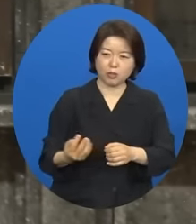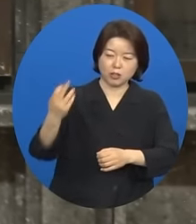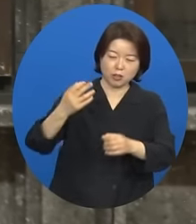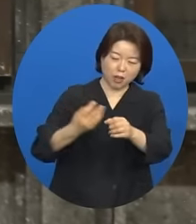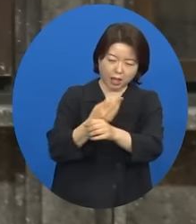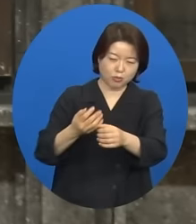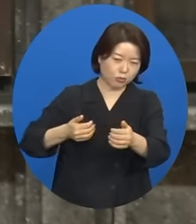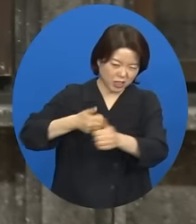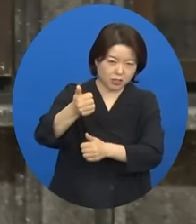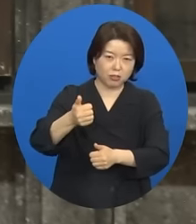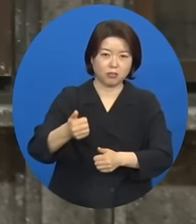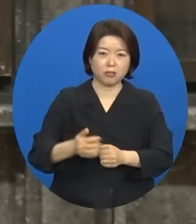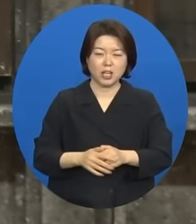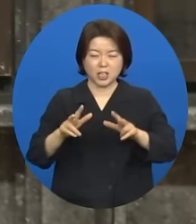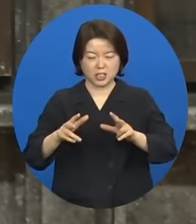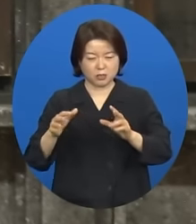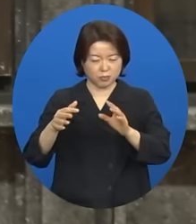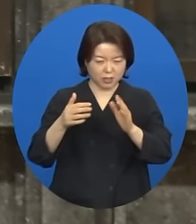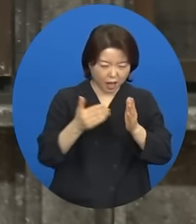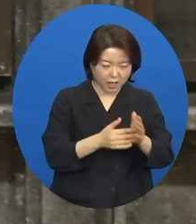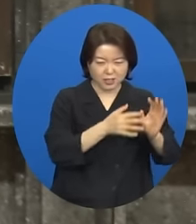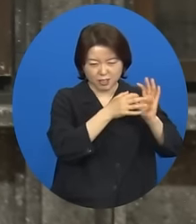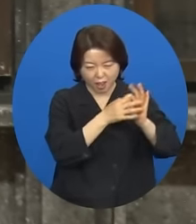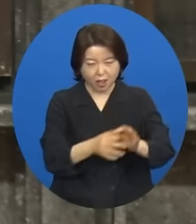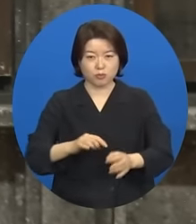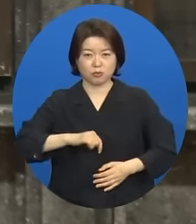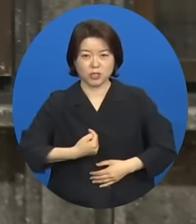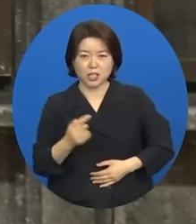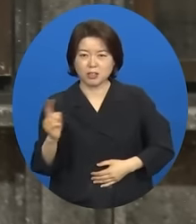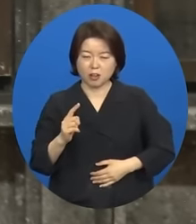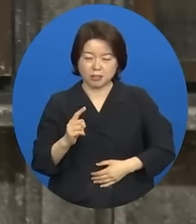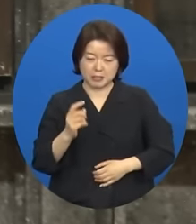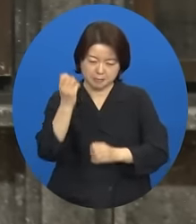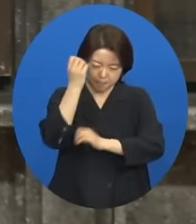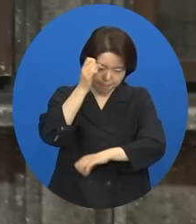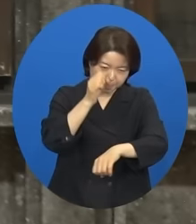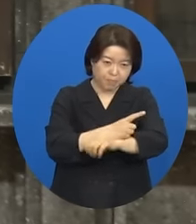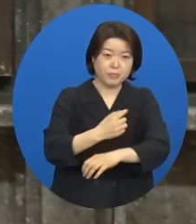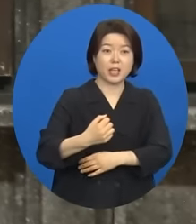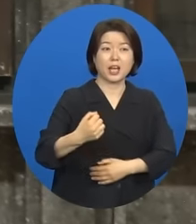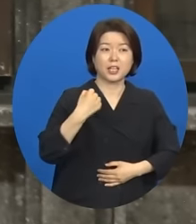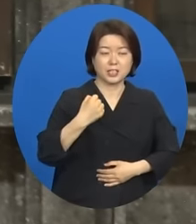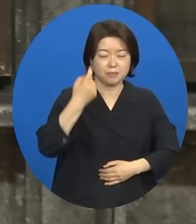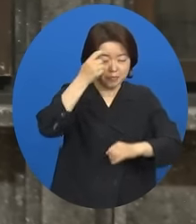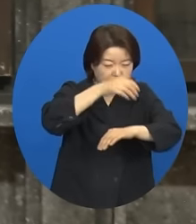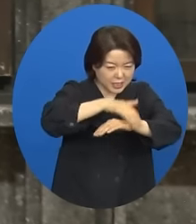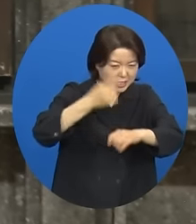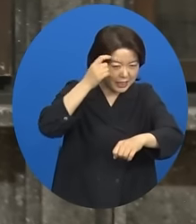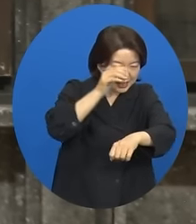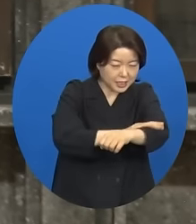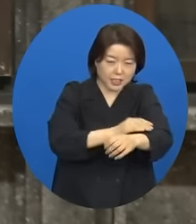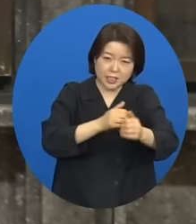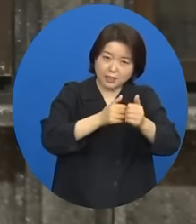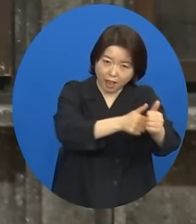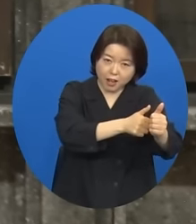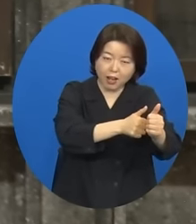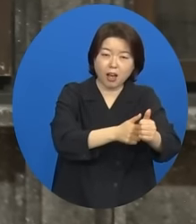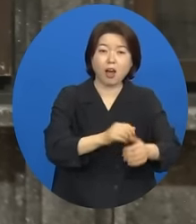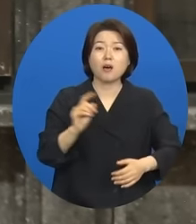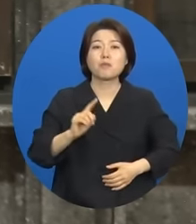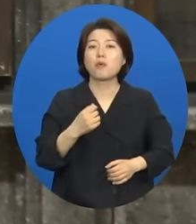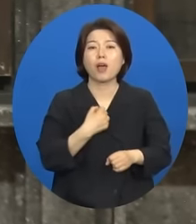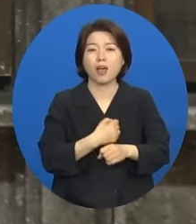이기고 지금까지 계속 자신의 어떤 천성적인 힘과 전략과 지혜를 의지해서 뭐 해온